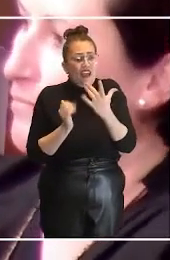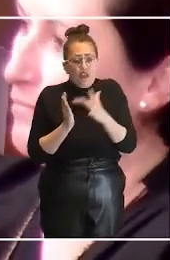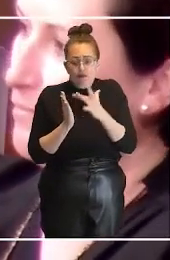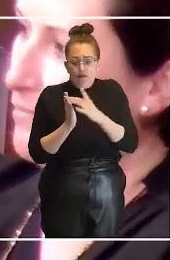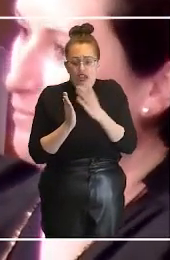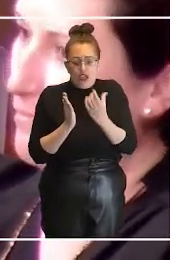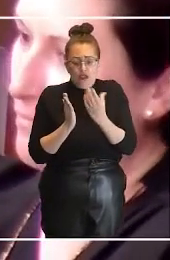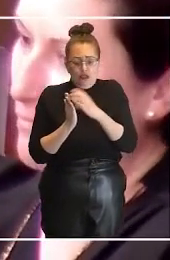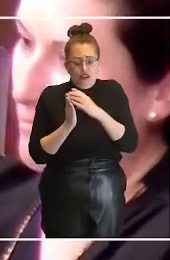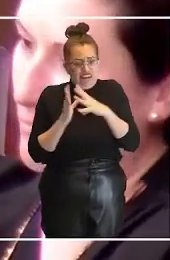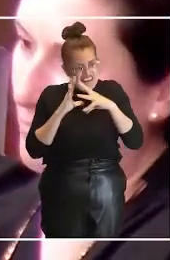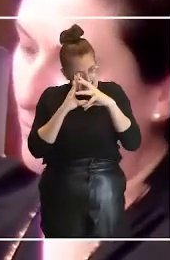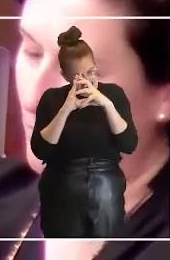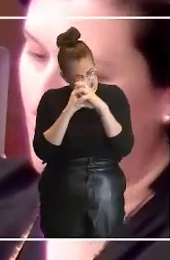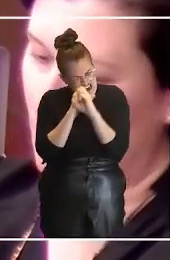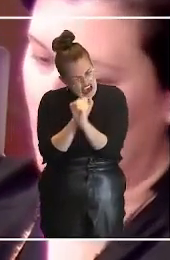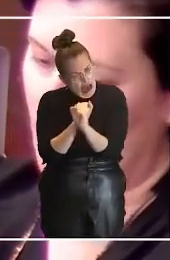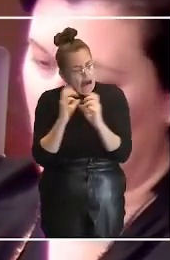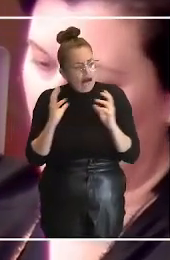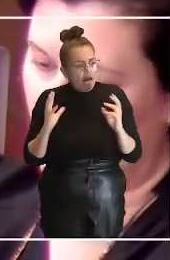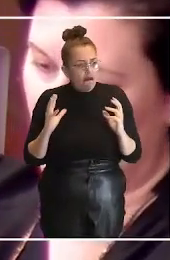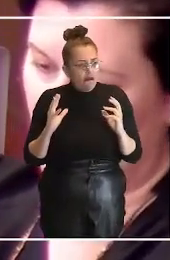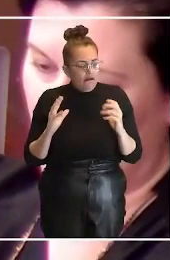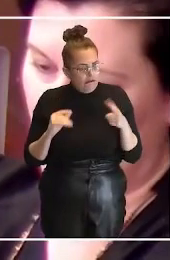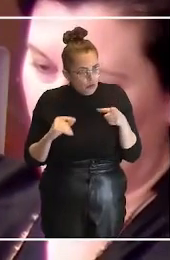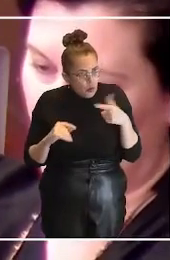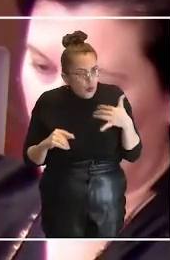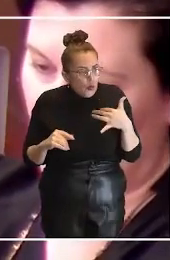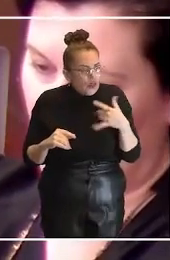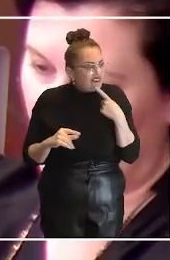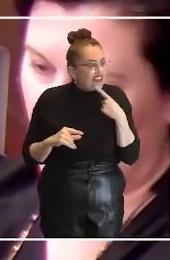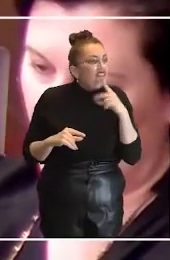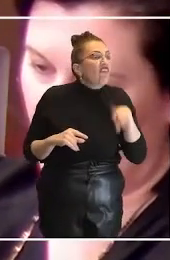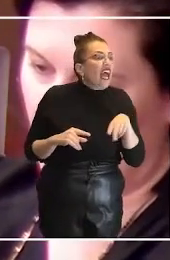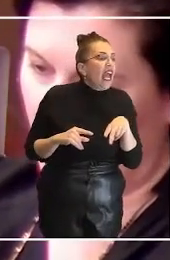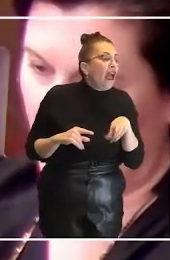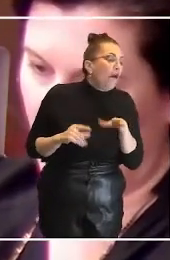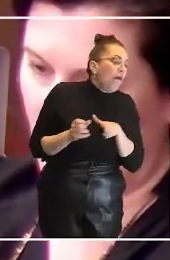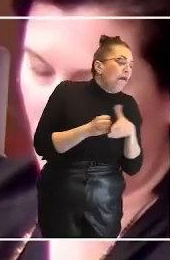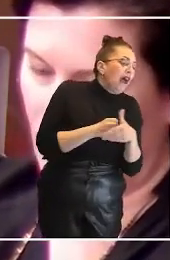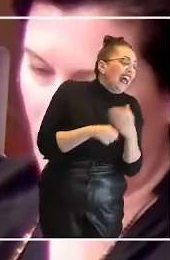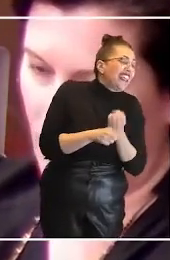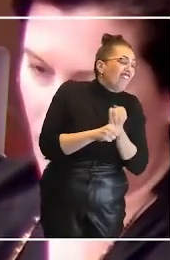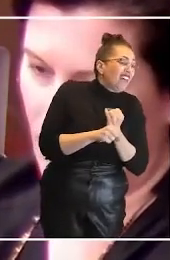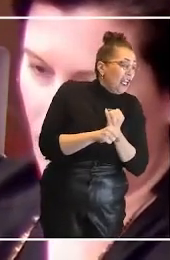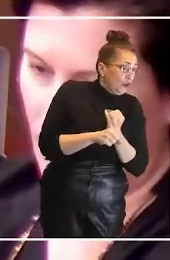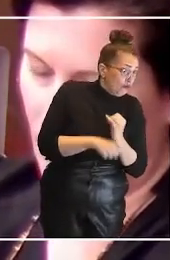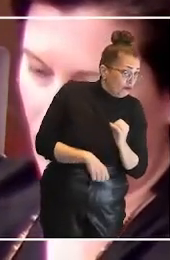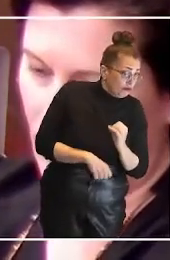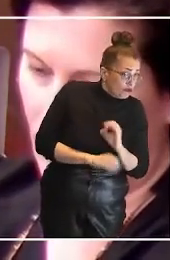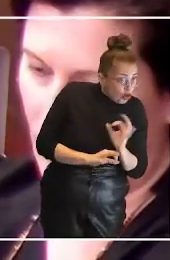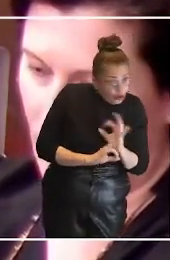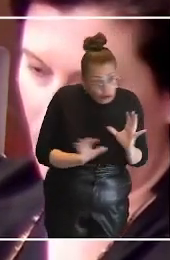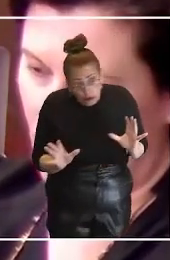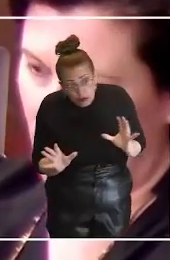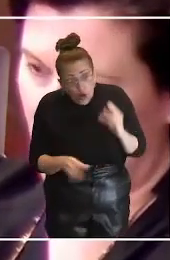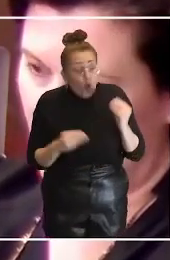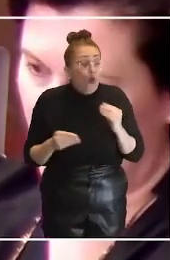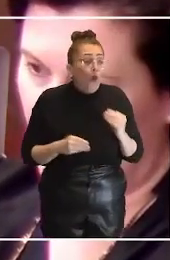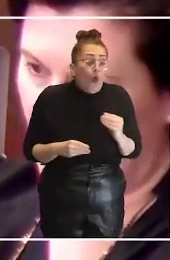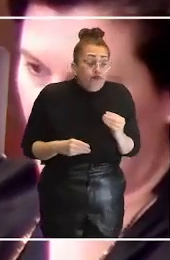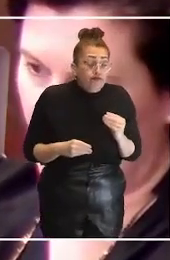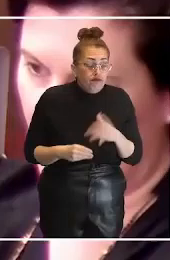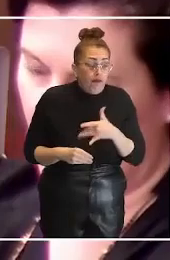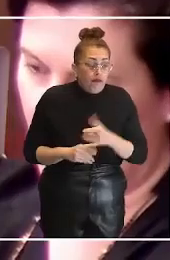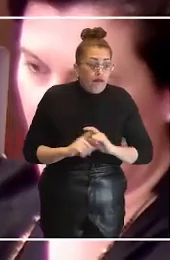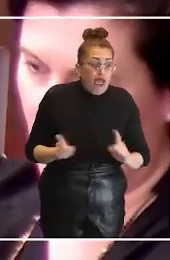un objectif aussi énorme. Alors soit vous n'avez pas travaillé, soit ça ne vous intéresse pas, soit vous respectez à la lettre le 9e objectif,